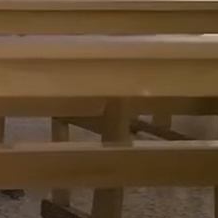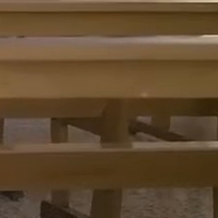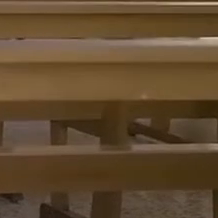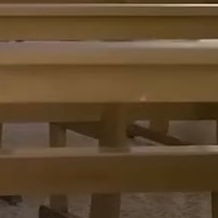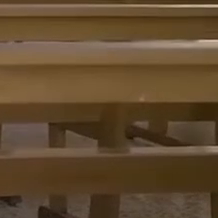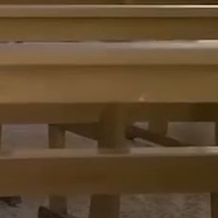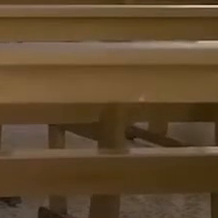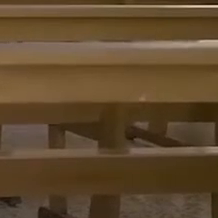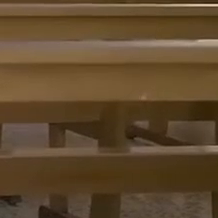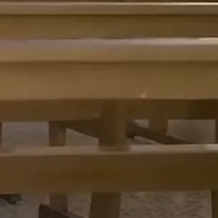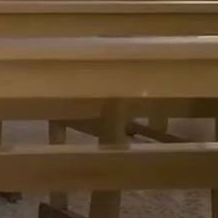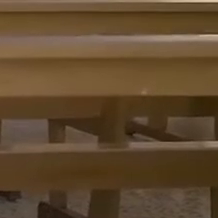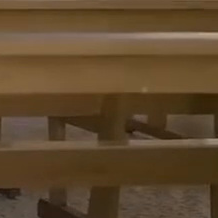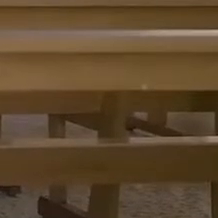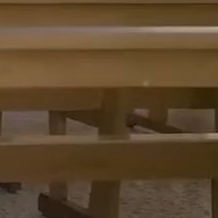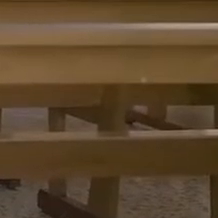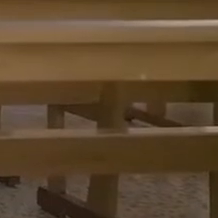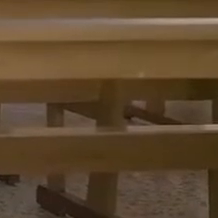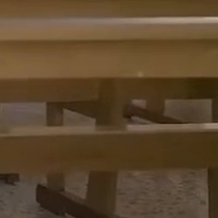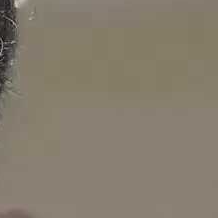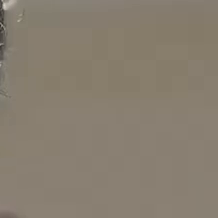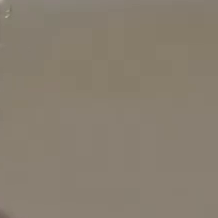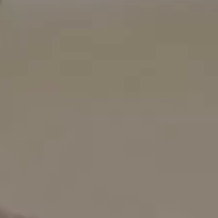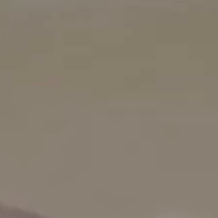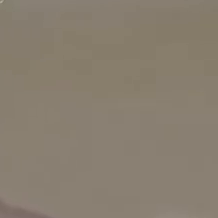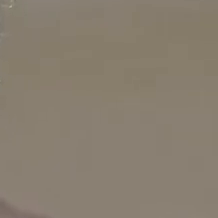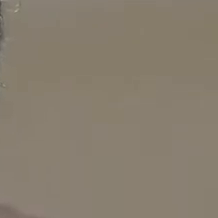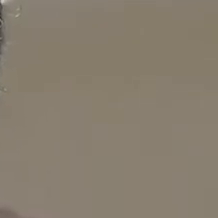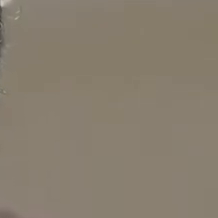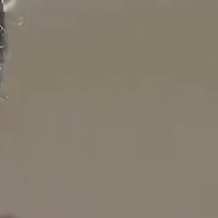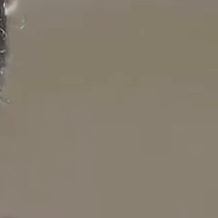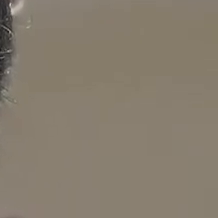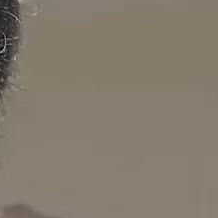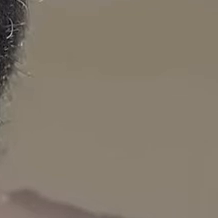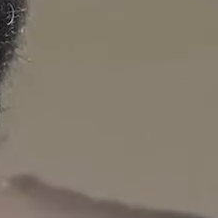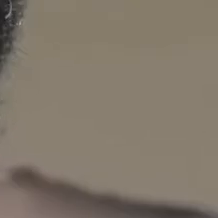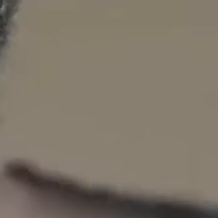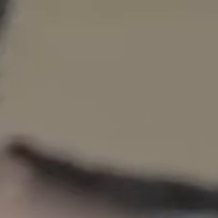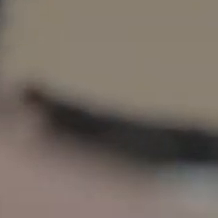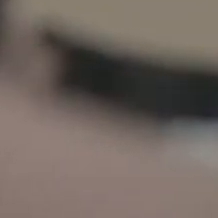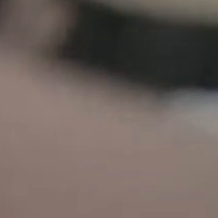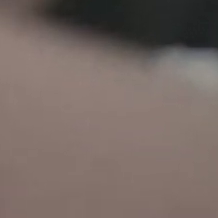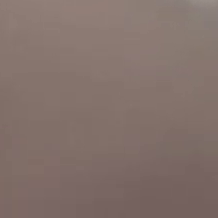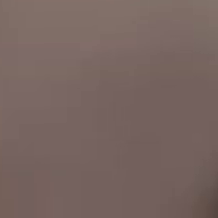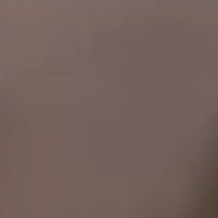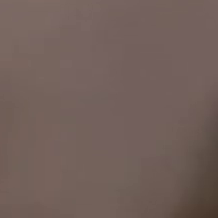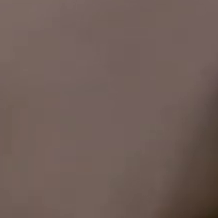حتى جيرانه الإسلام اللي ضلوا حد الدير ما تركهم، كان يقدم لهم أي شيء بيقدر عليه من أكل ومأوى.